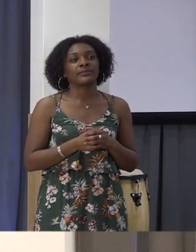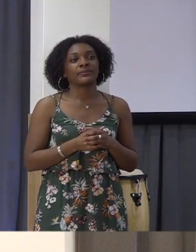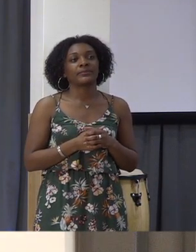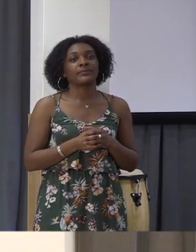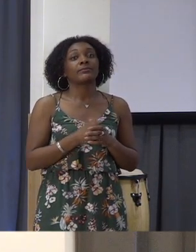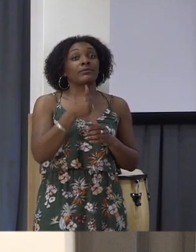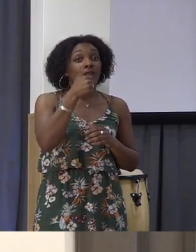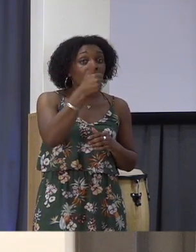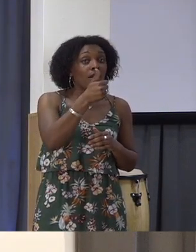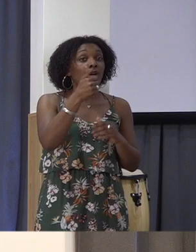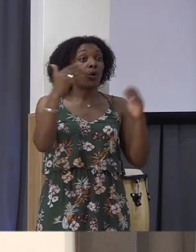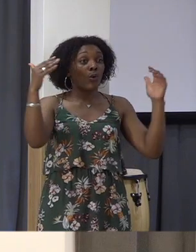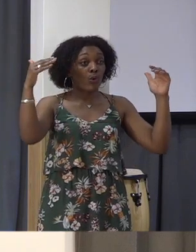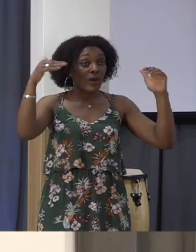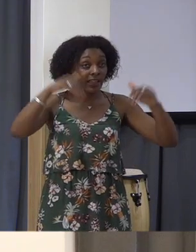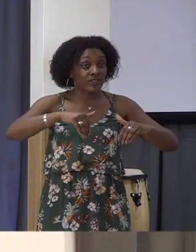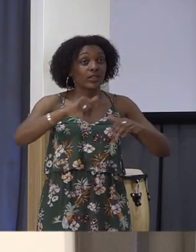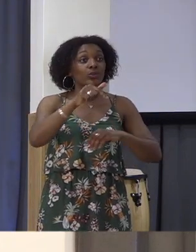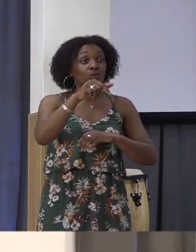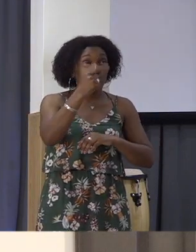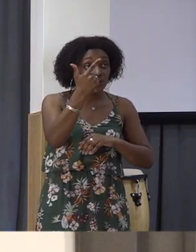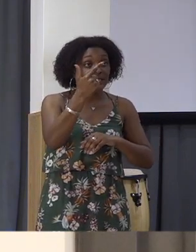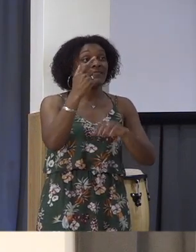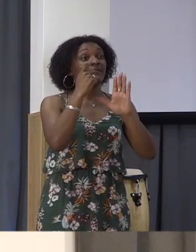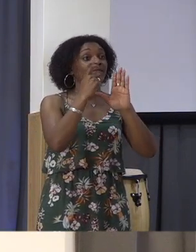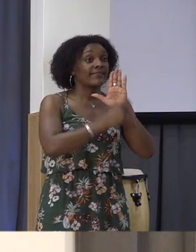« 1 Corinthiens 12, à partir du verset 12.